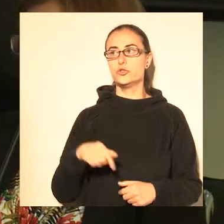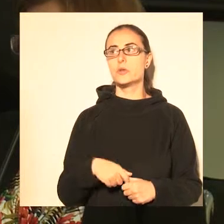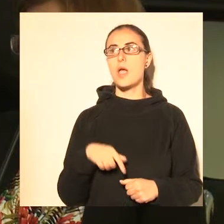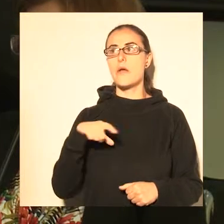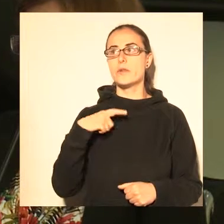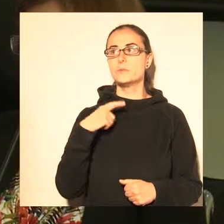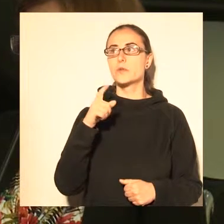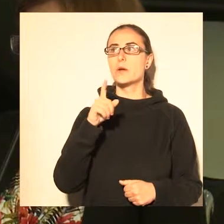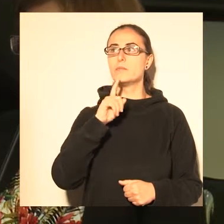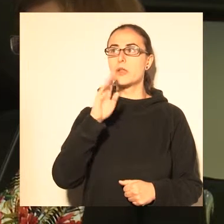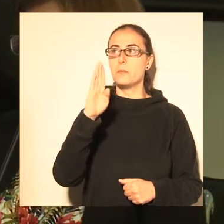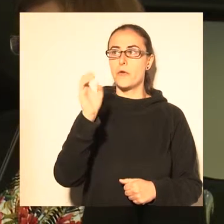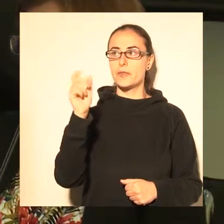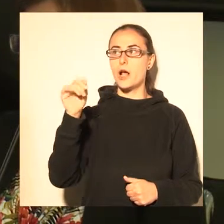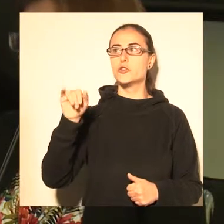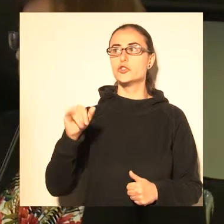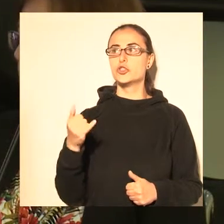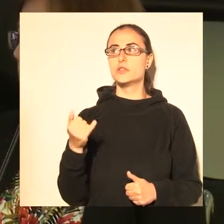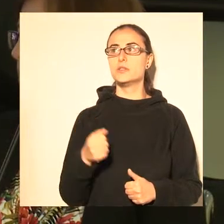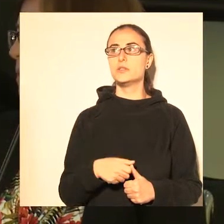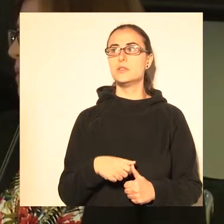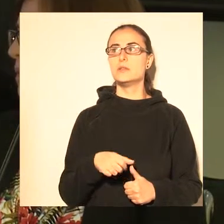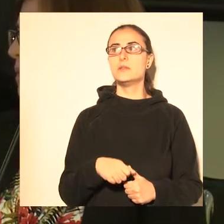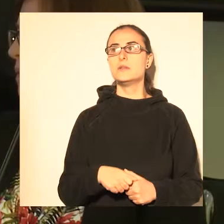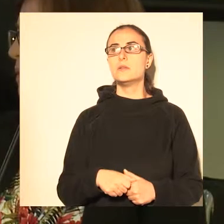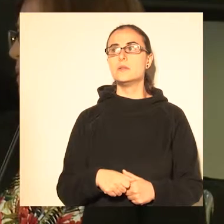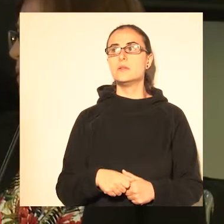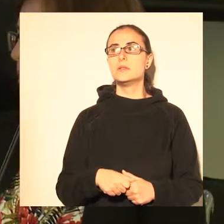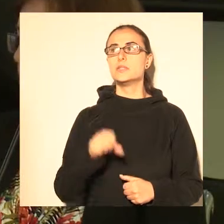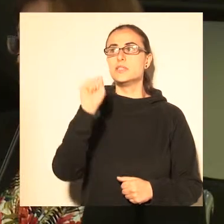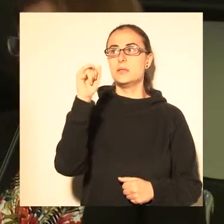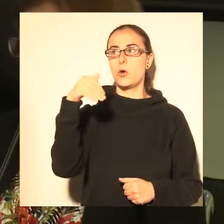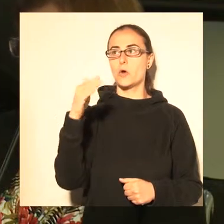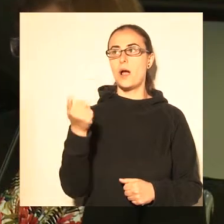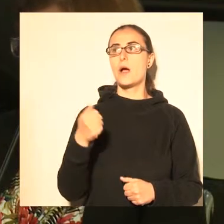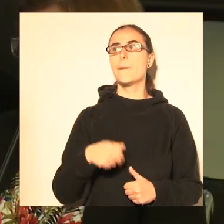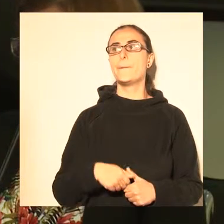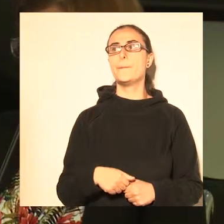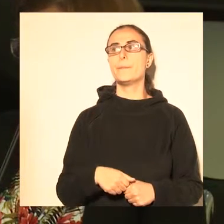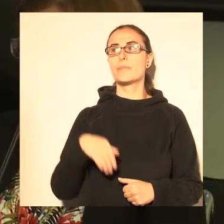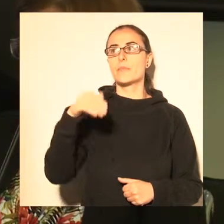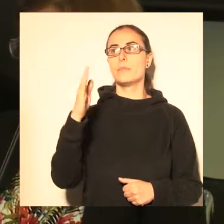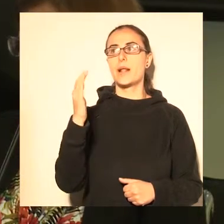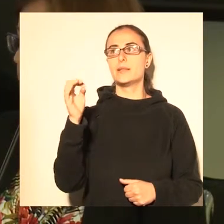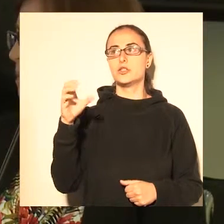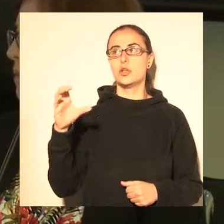aici avem Florea Bogdan și și și Simona